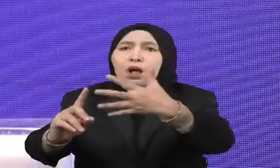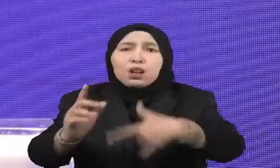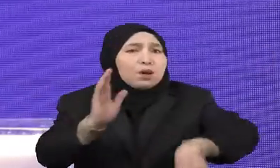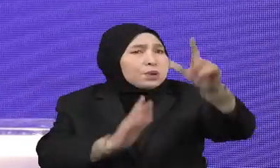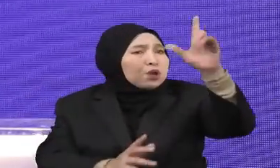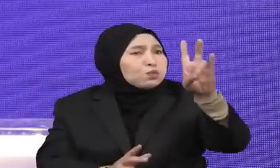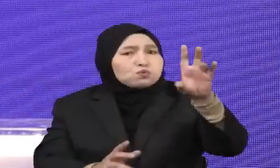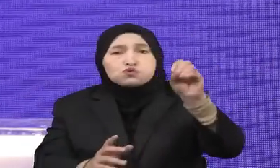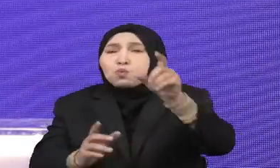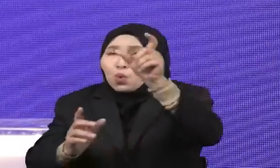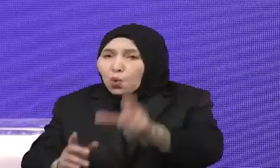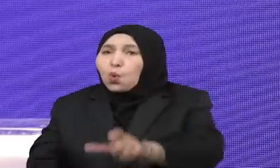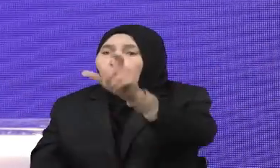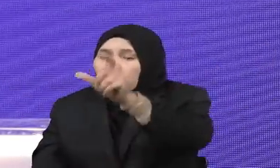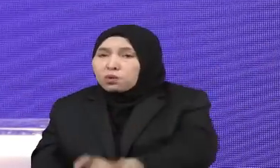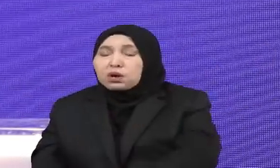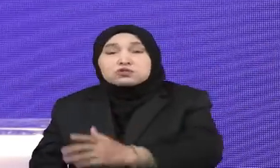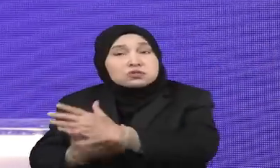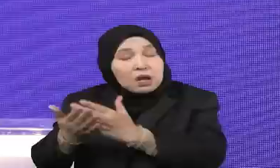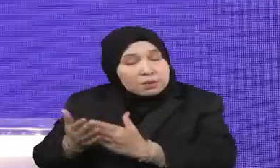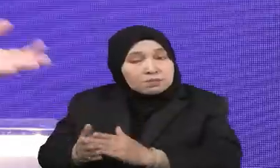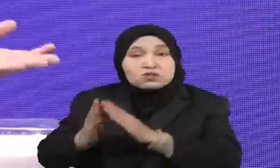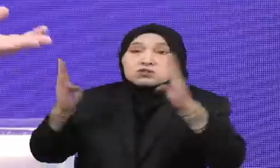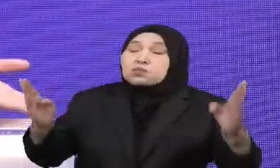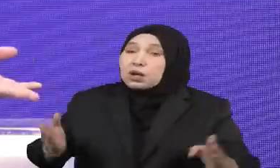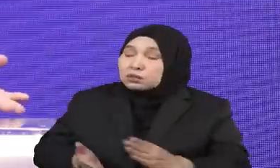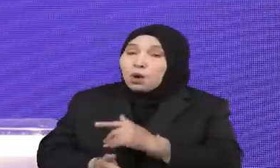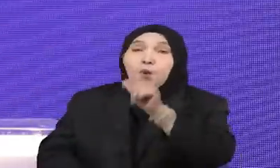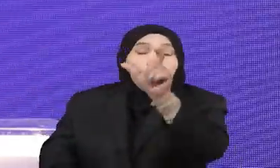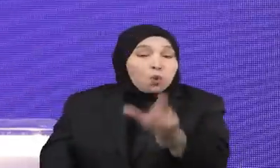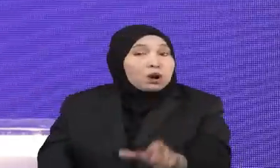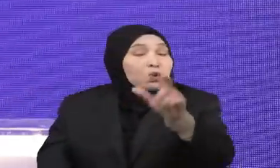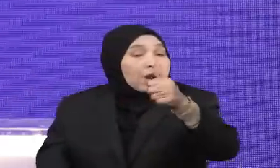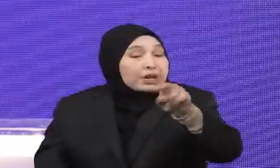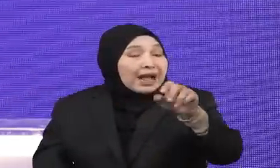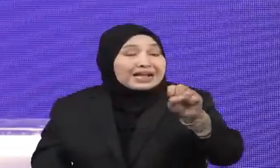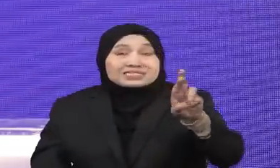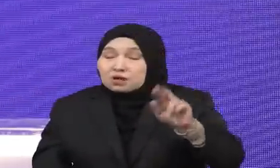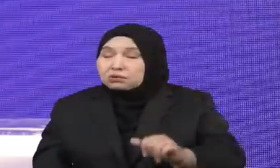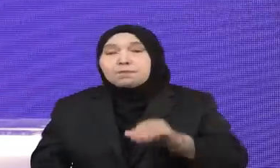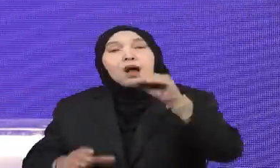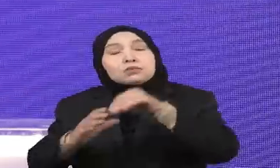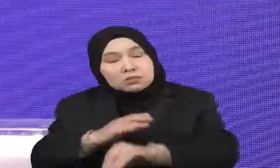mukmin sebagian besarnya orang Ansar misalnya seorang Ansar dan termasuklah